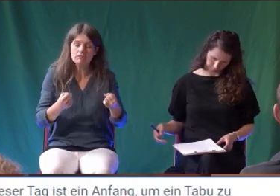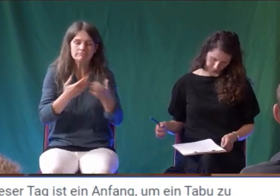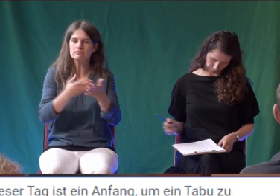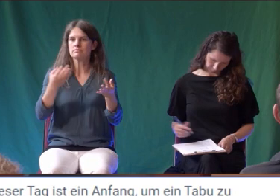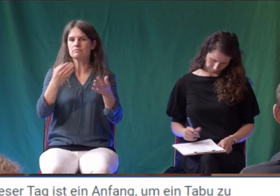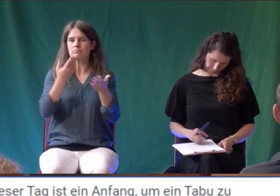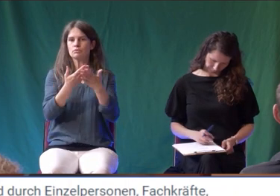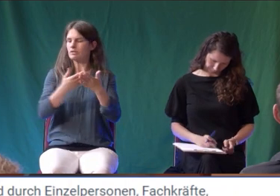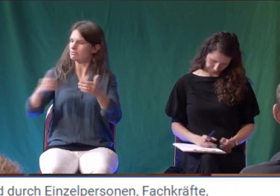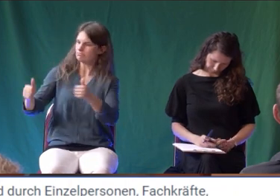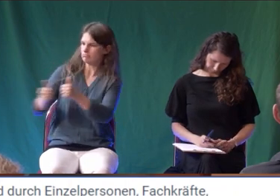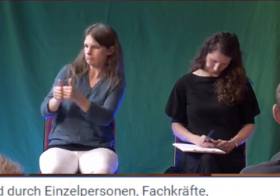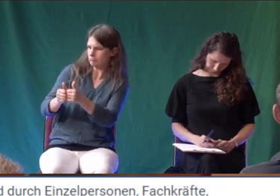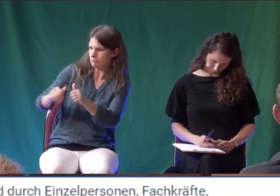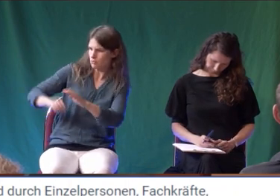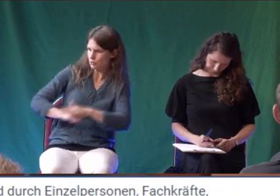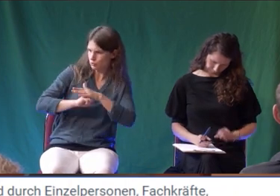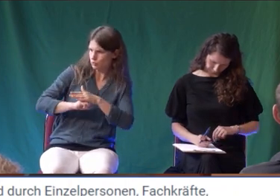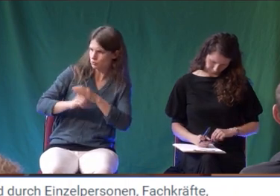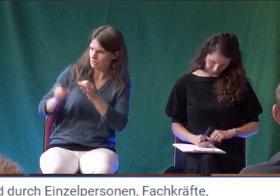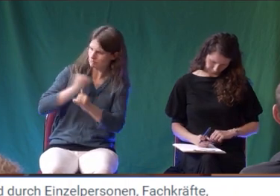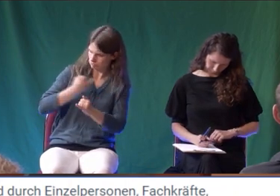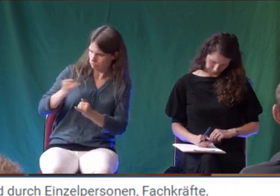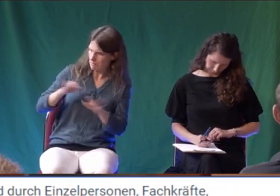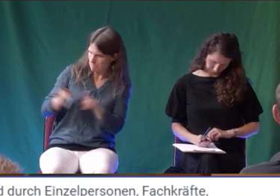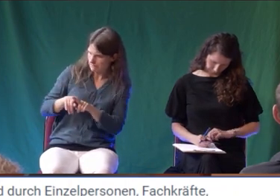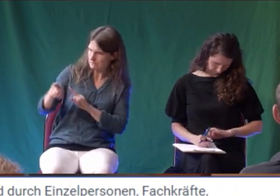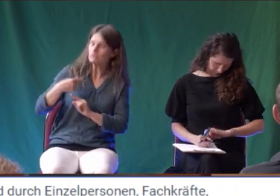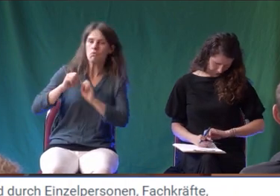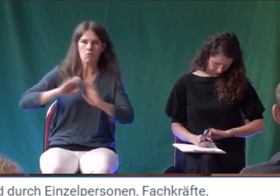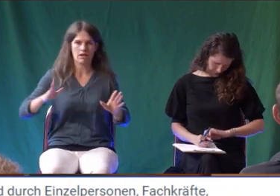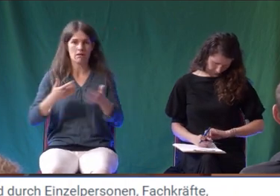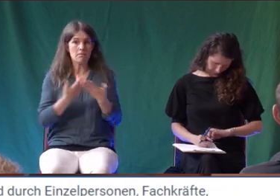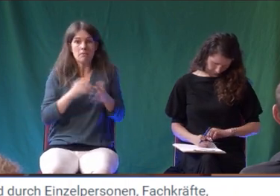individuell brauchen oder manchmal eben auch nicht brauchen